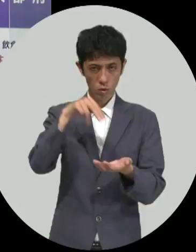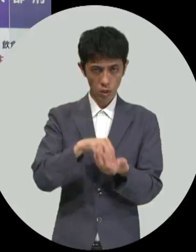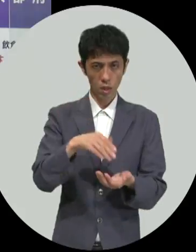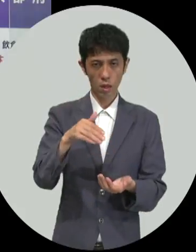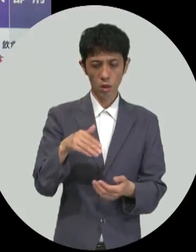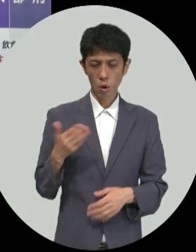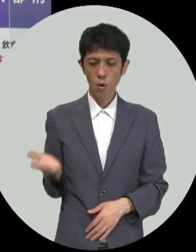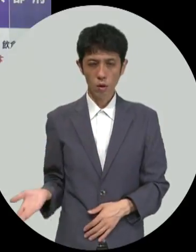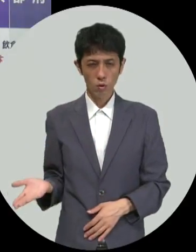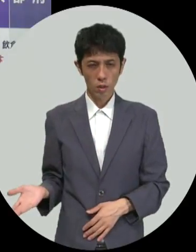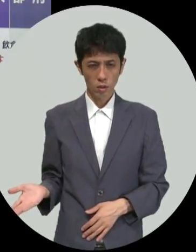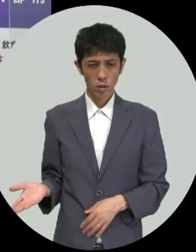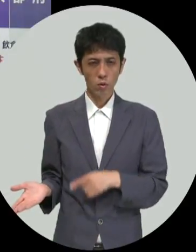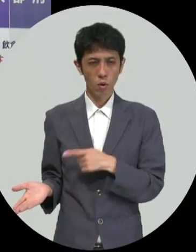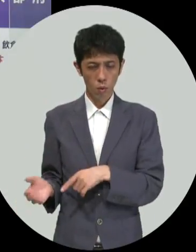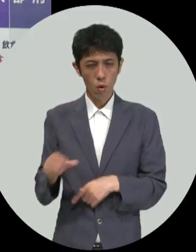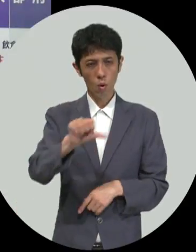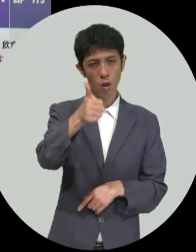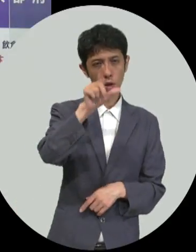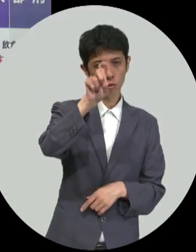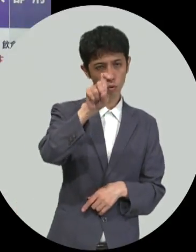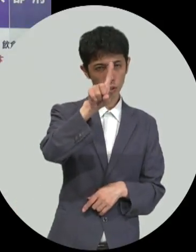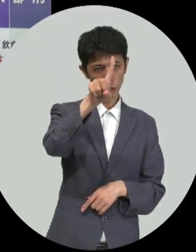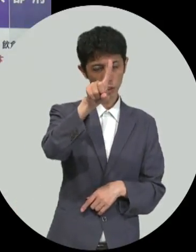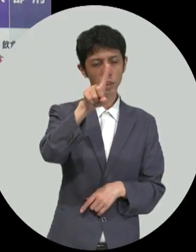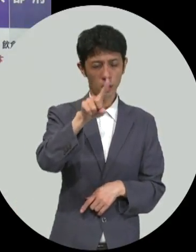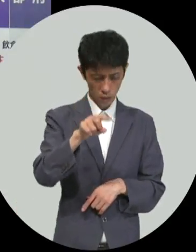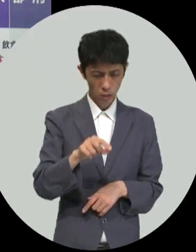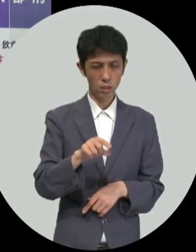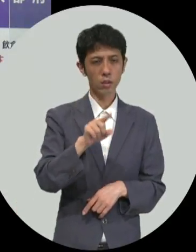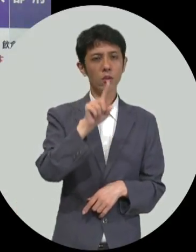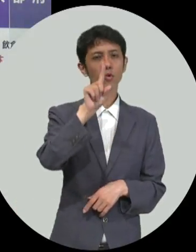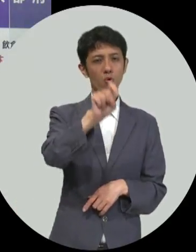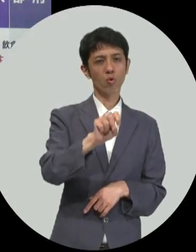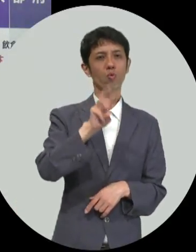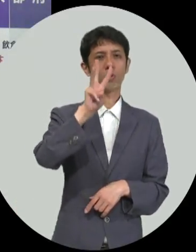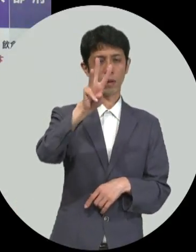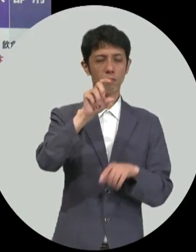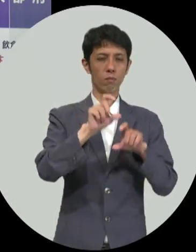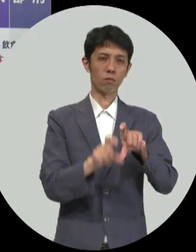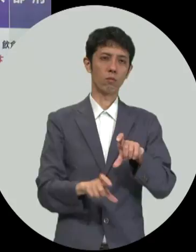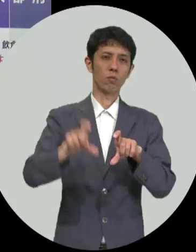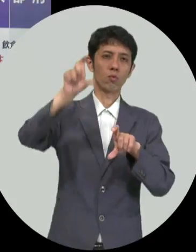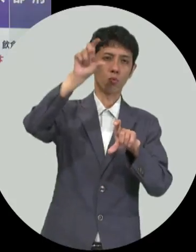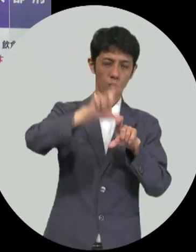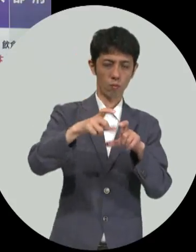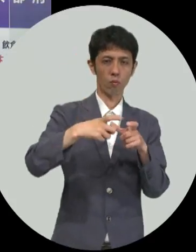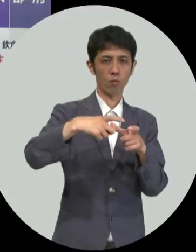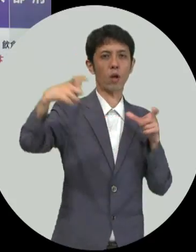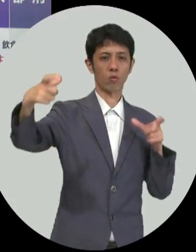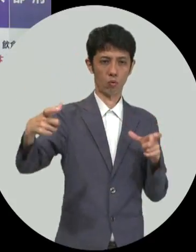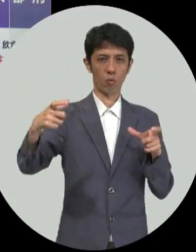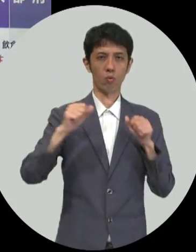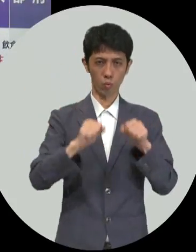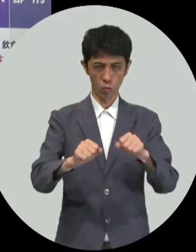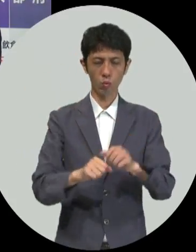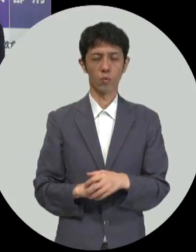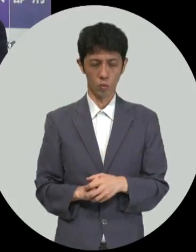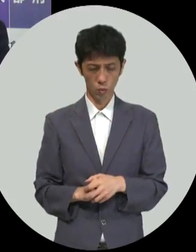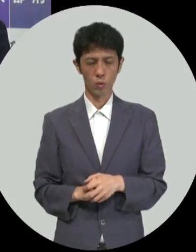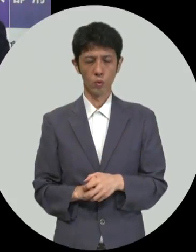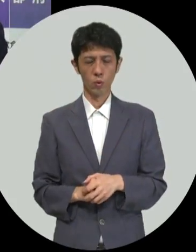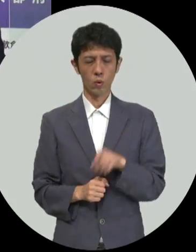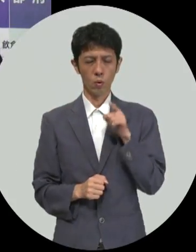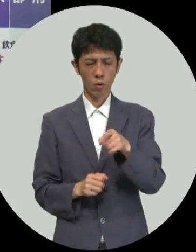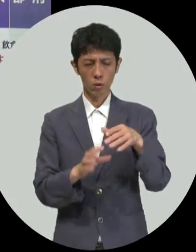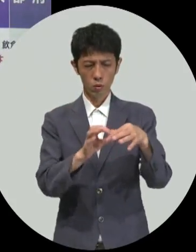を511床ということで、13床でございますけれども拡充をするということでございます。まあ、これにつき